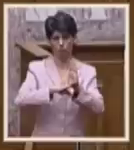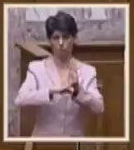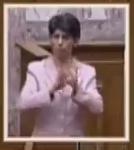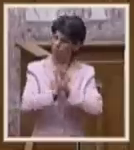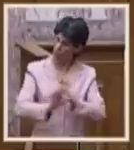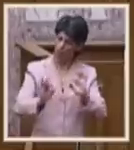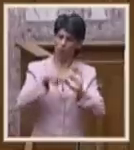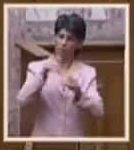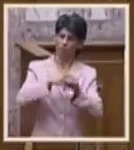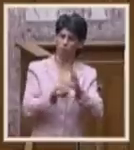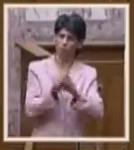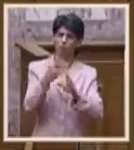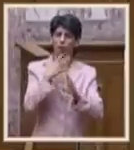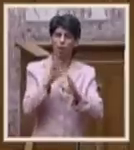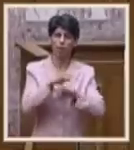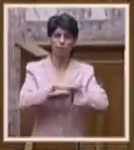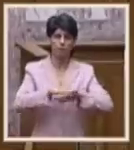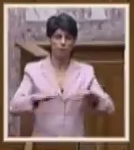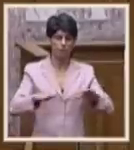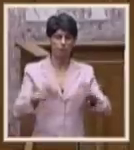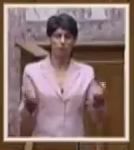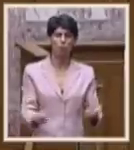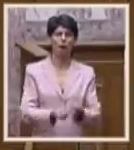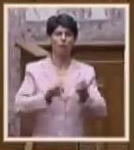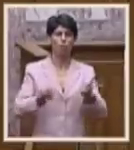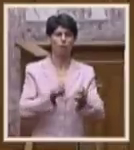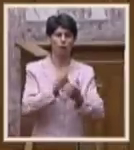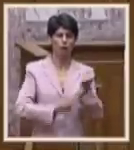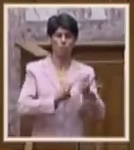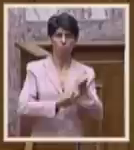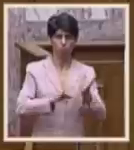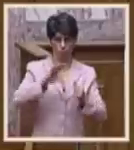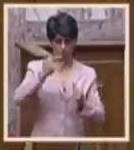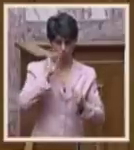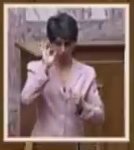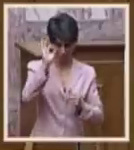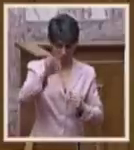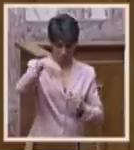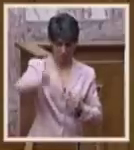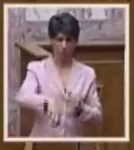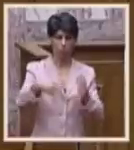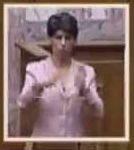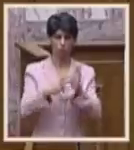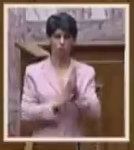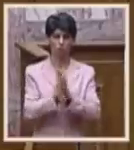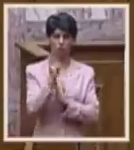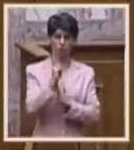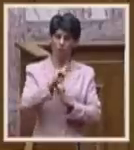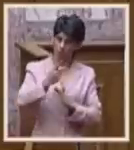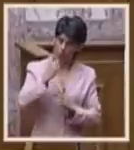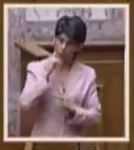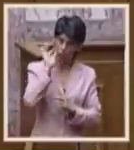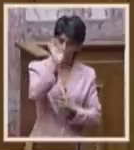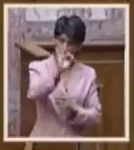προβλέπει, δίνοντας ένα τέλος στην παραγωγή ελλειμμάτων, με πρώτο σταθμό το 2012. Διπλό στόχο,